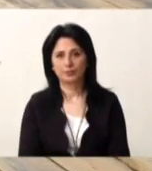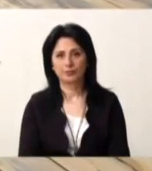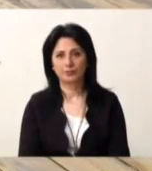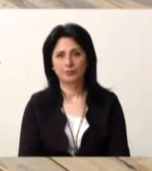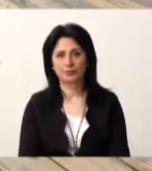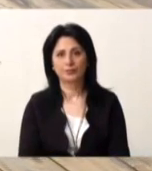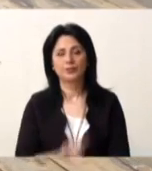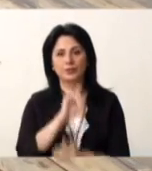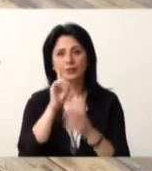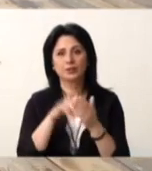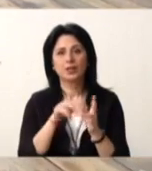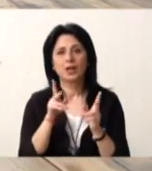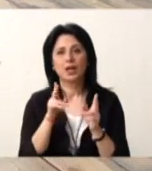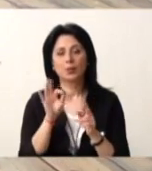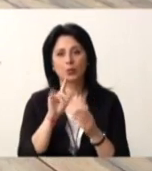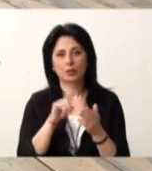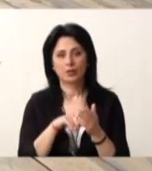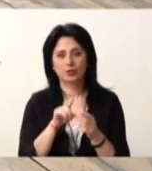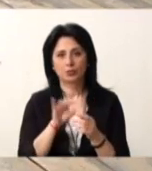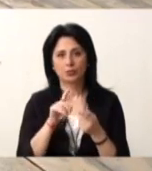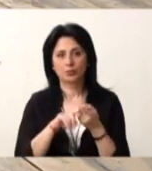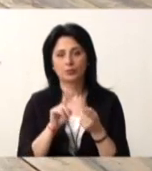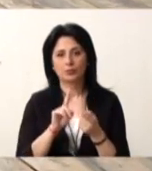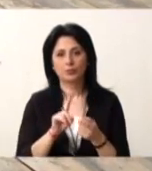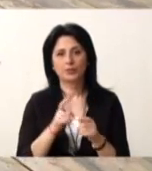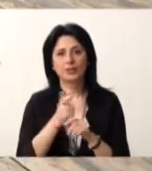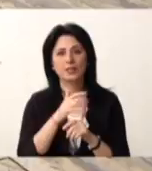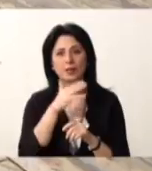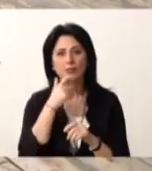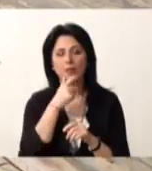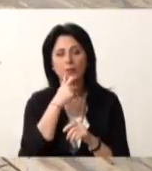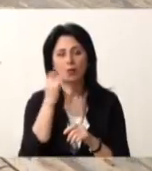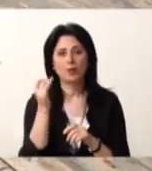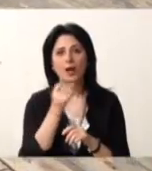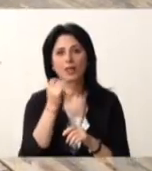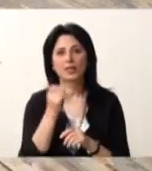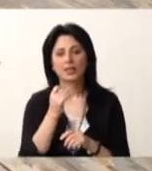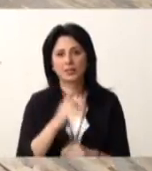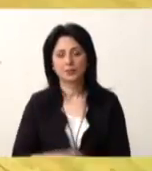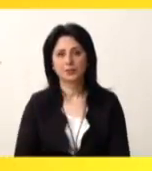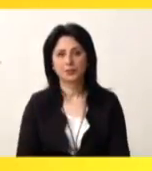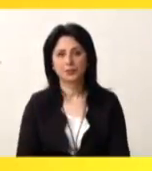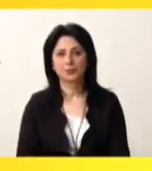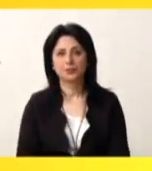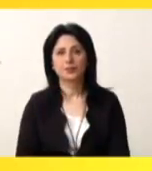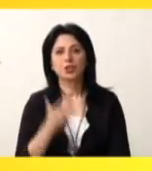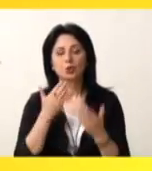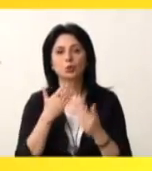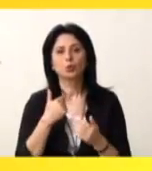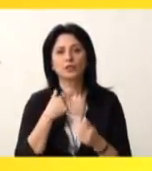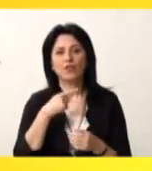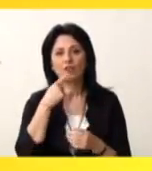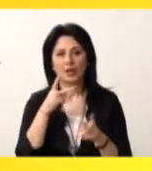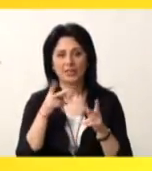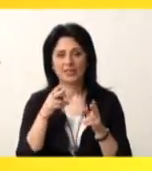მოვასწრო და დაგისვათ კითხვა სიმსივნესთან დაკავშირებით, იმიტომ რომ ძალიან ბევრ მაყურებელს აინტერესებს თუ ჩვენ